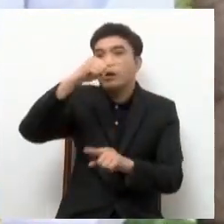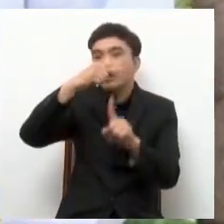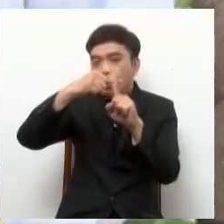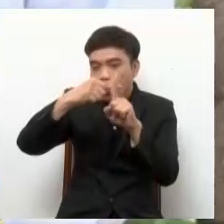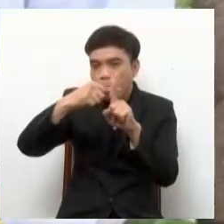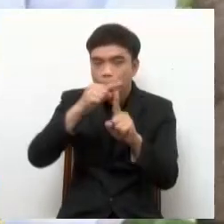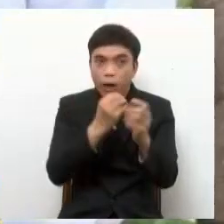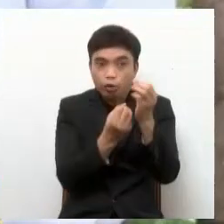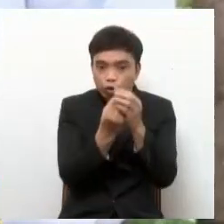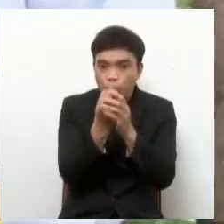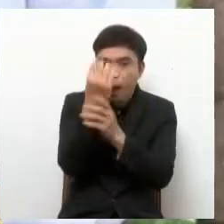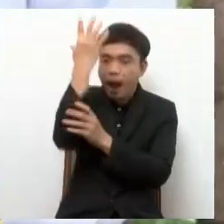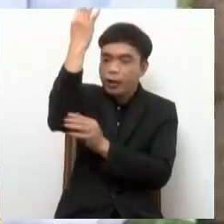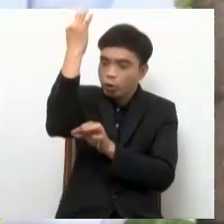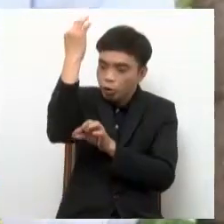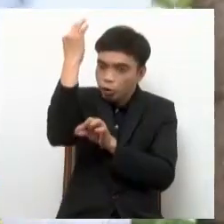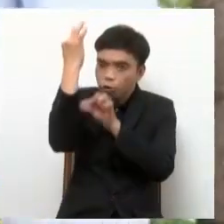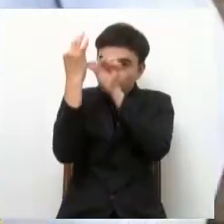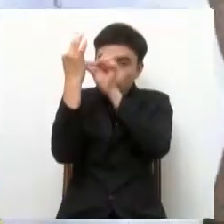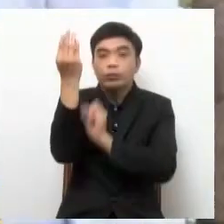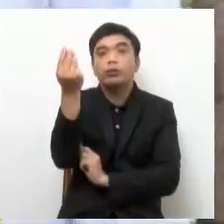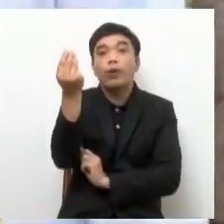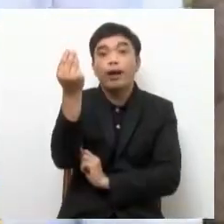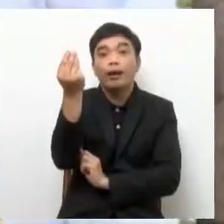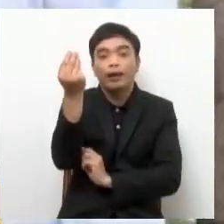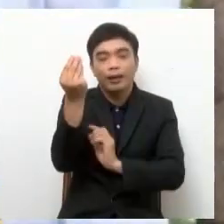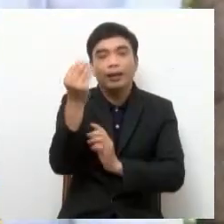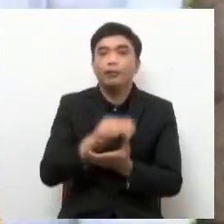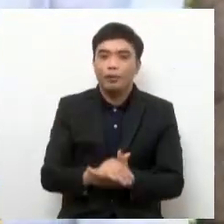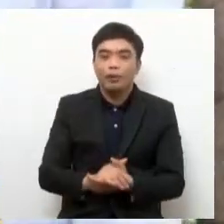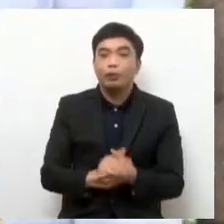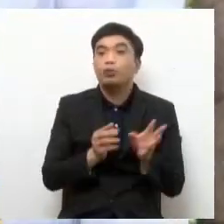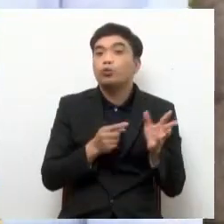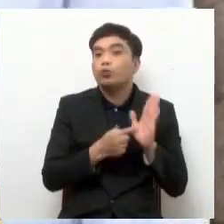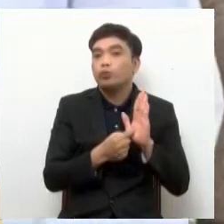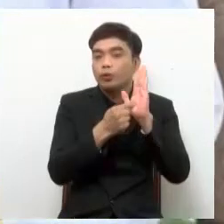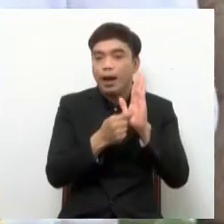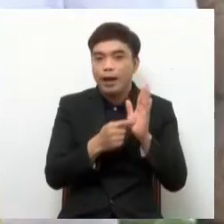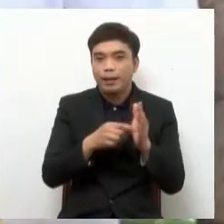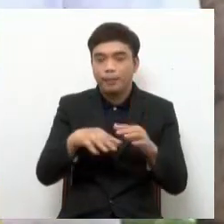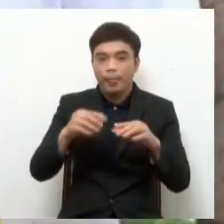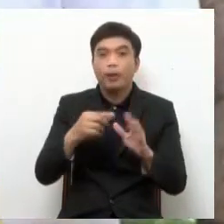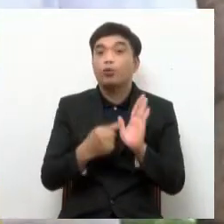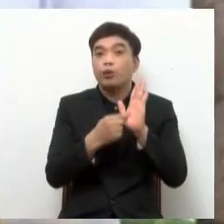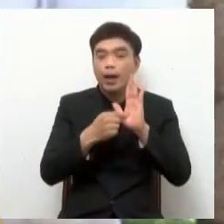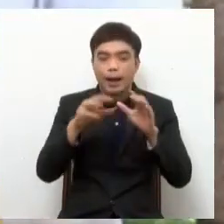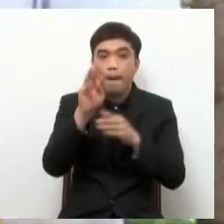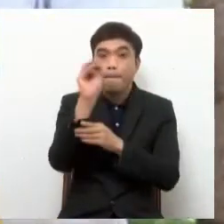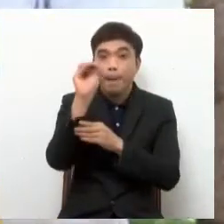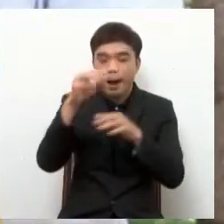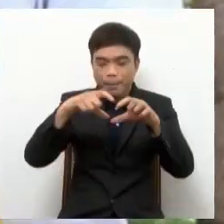ของต้นไม้จริงนะครับวิธีการก็คือเราหาไม้แบบมาอันนึงนะครับหาไม้แบบมาอันนึงเป็นไม้หลักแล้ว